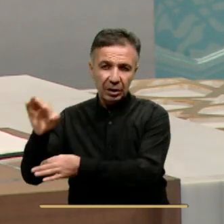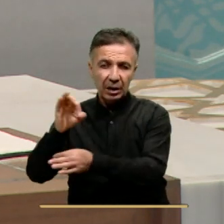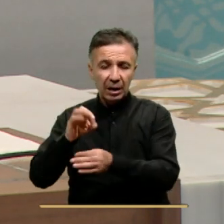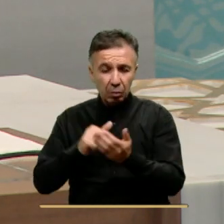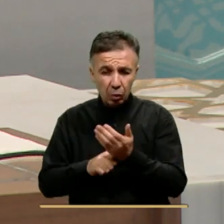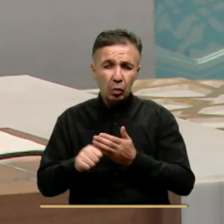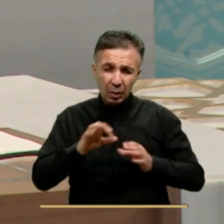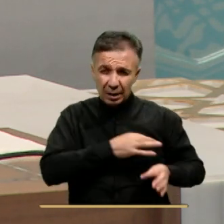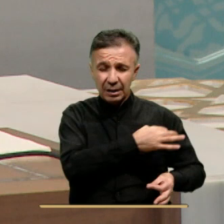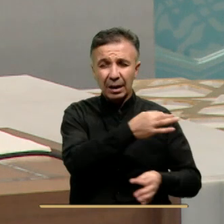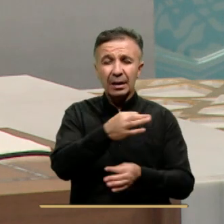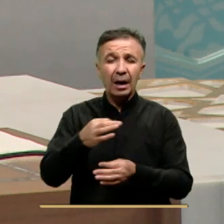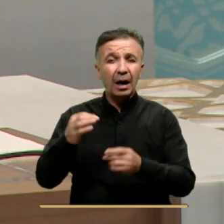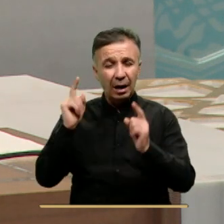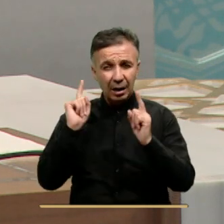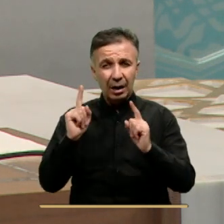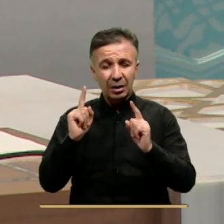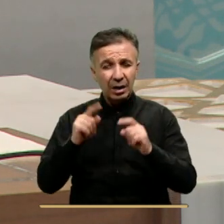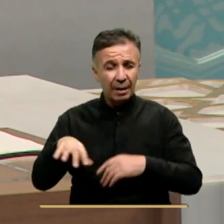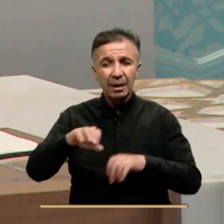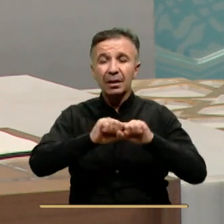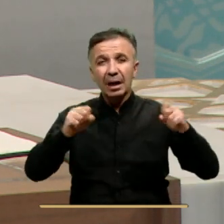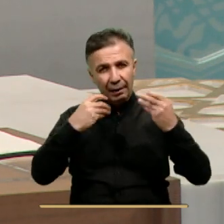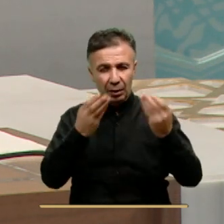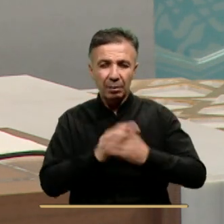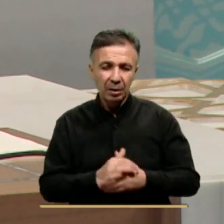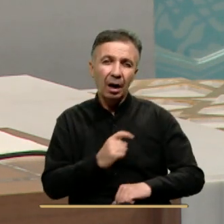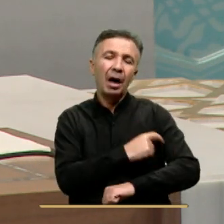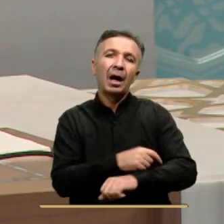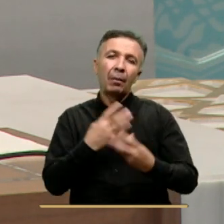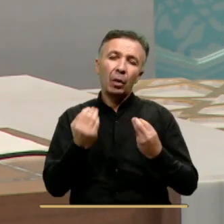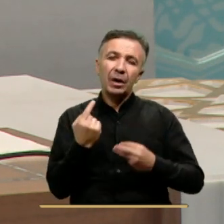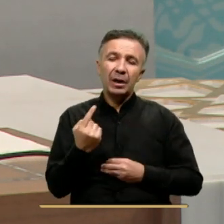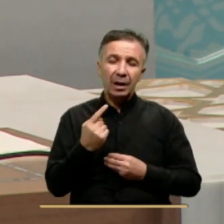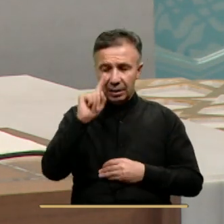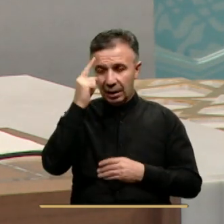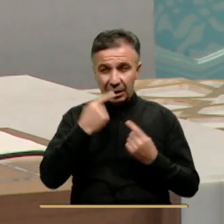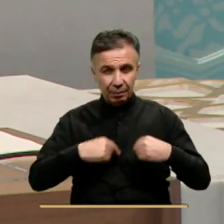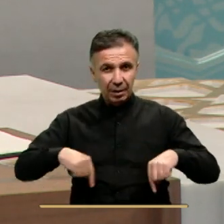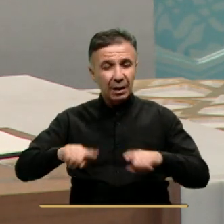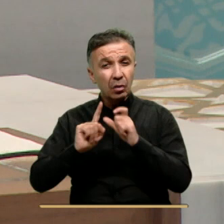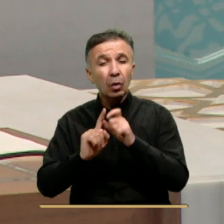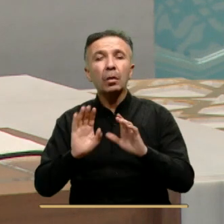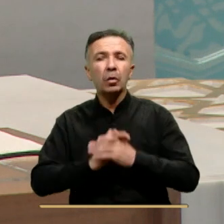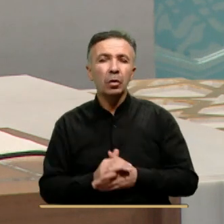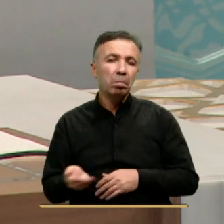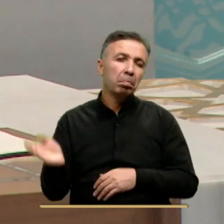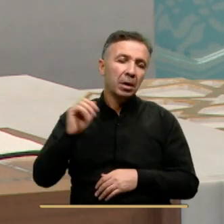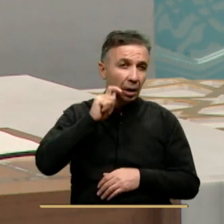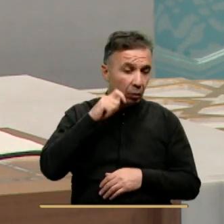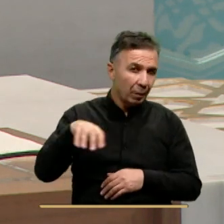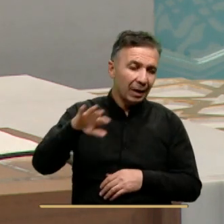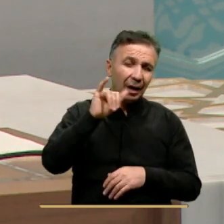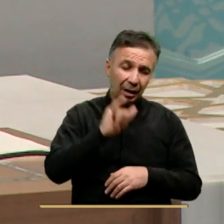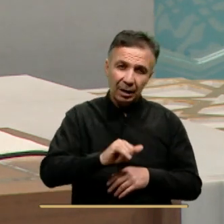karşı zarar veriyor demektir Çünkü haramlar aynı zamanda sadece bizleri korumuyor diğer müminlerin de